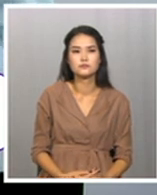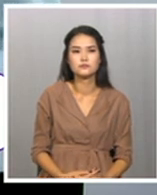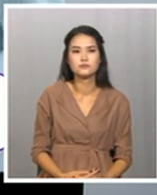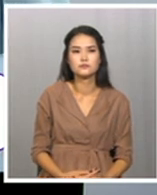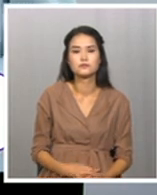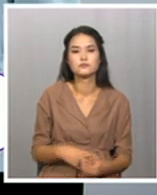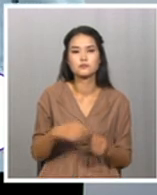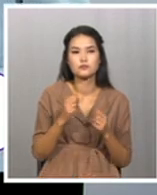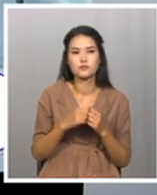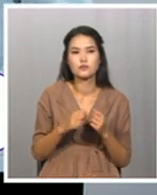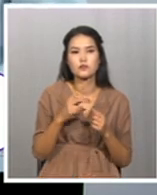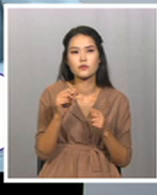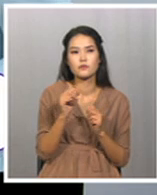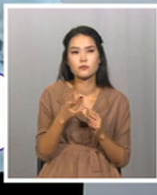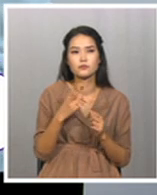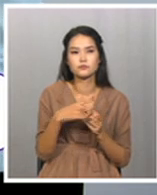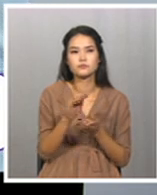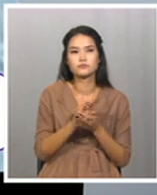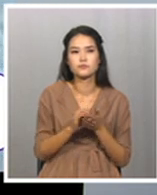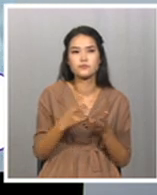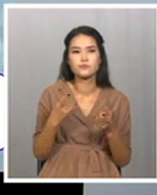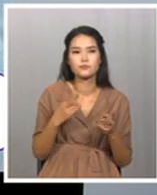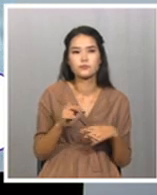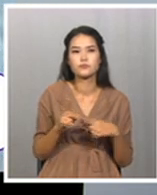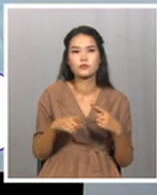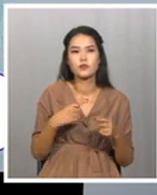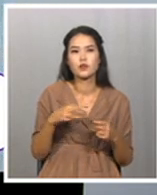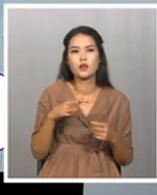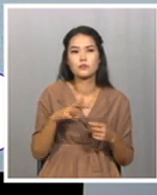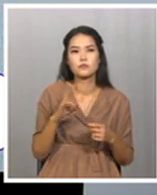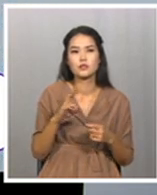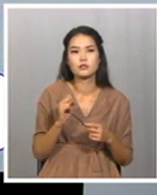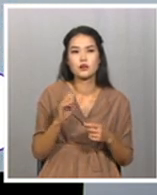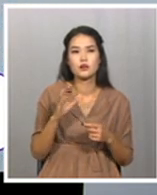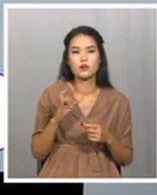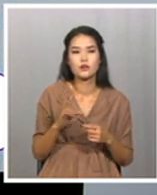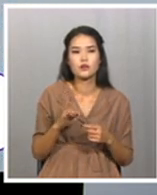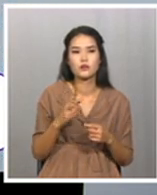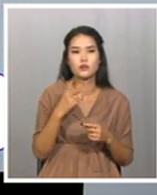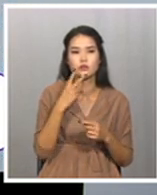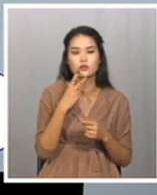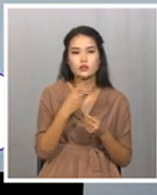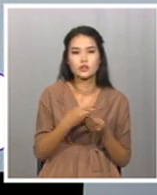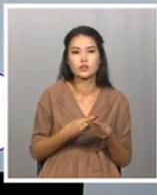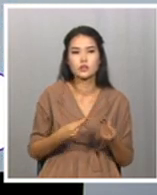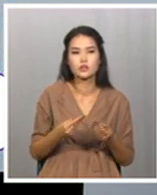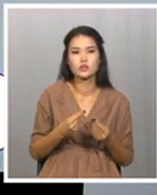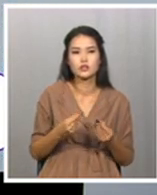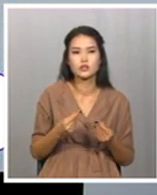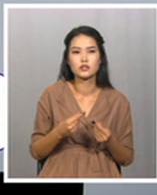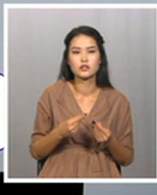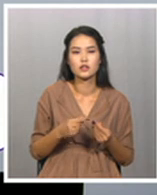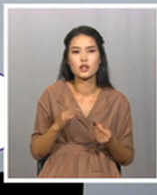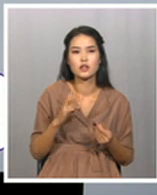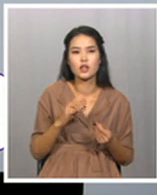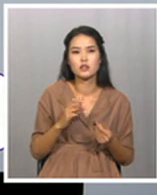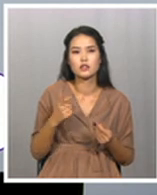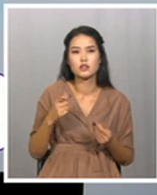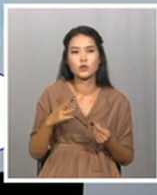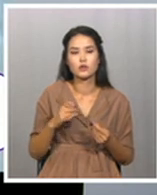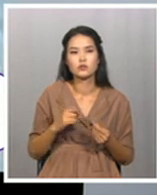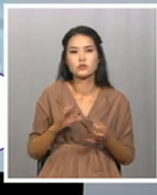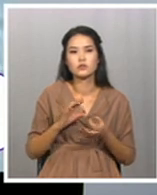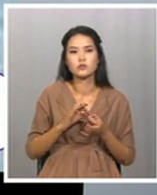гидроксидінің сусыз массасын жазамыз. Ары қарай формуланы өрнектейтін болсақ, осы жерде натрий гидроксидінің ерітіндісінің